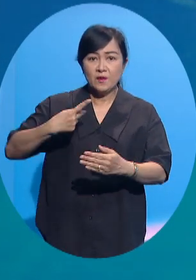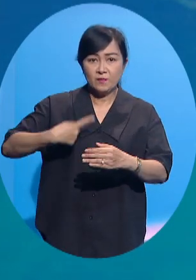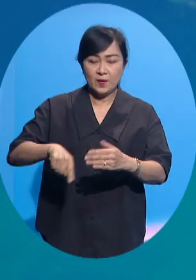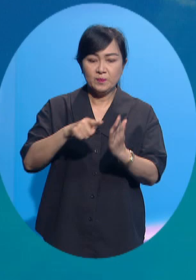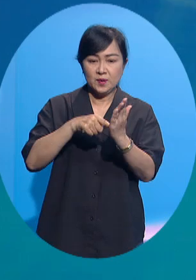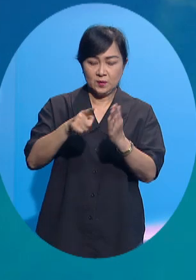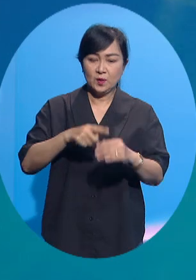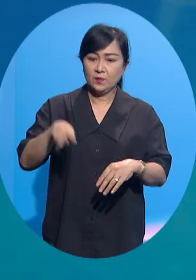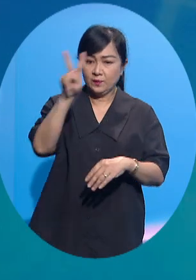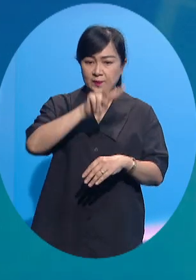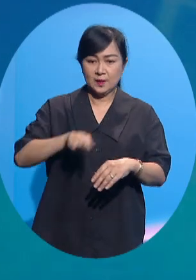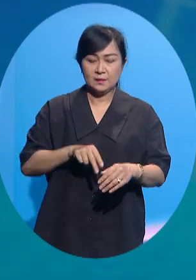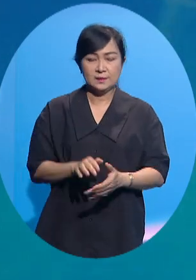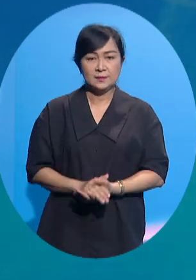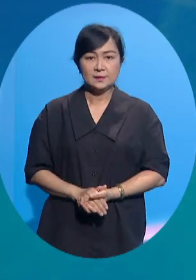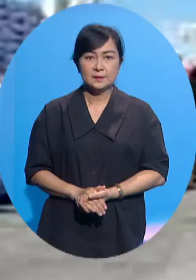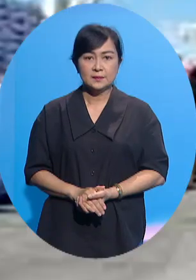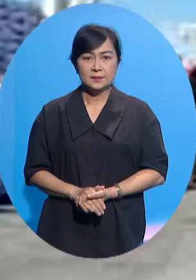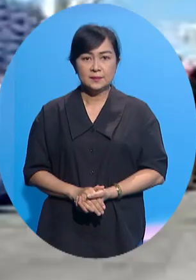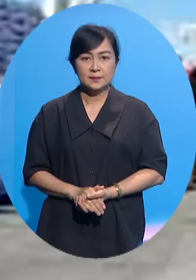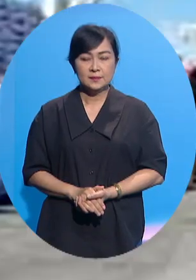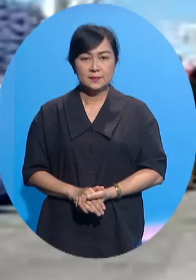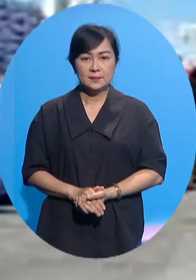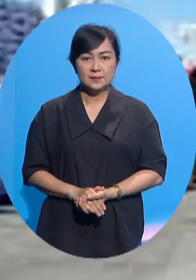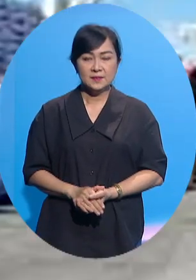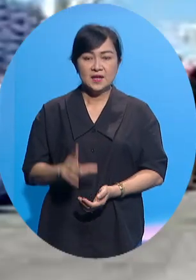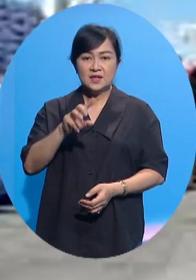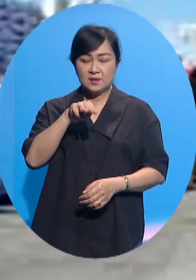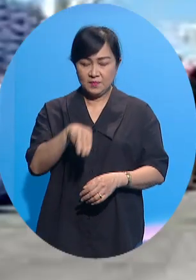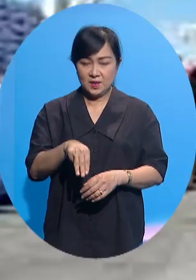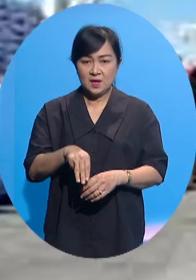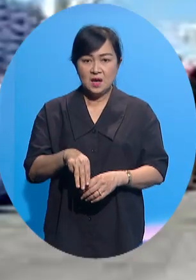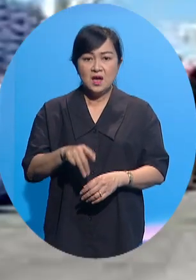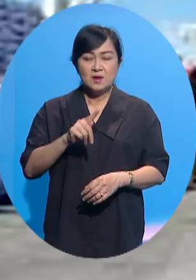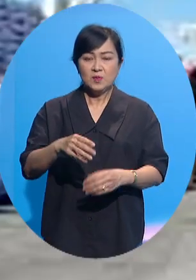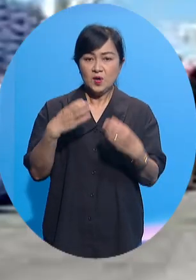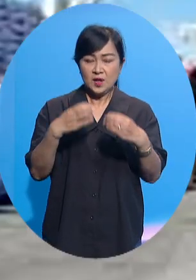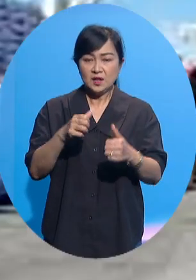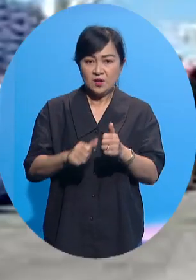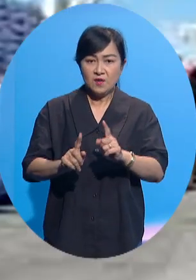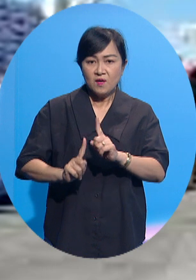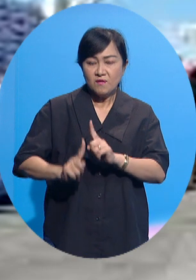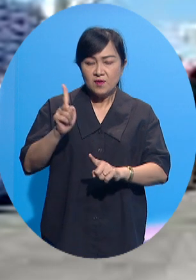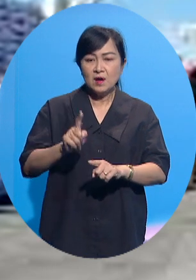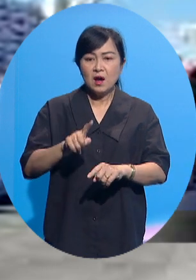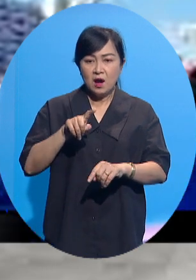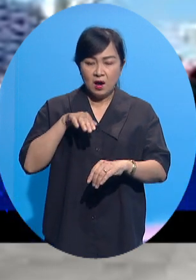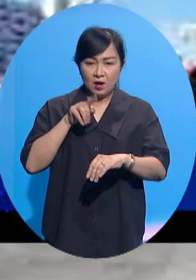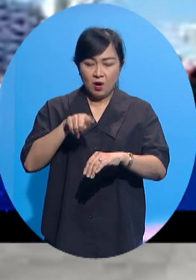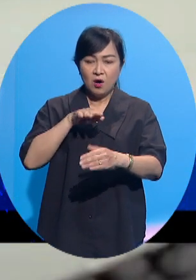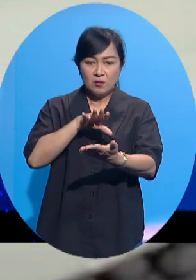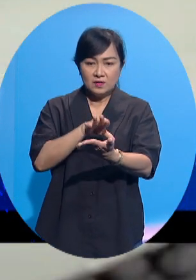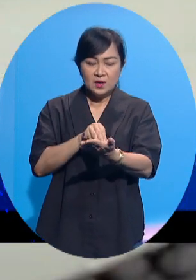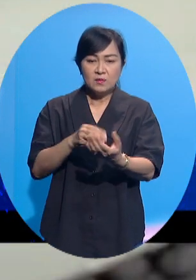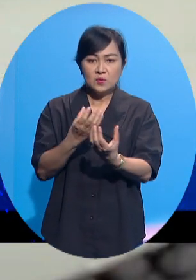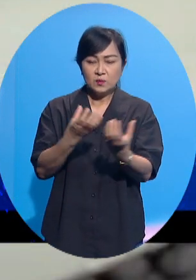vi phạm các tiêu chuẩn Việt Nam kadimi là một loại kim loại nặng Nếu vượt ngưỡng cho phép sẽ tồn dư trong đất và dư lượng